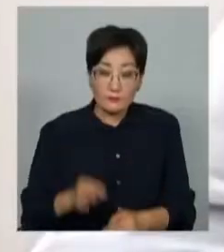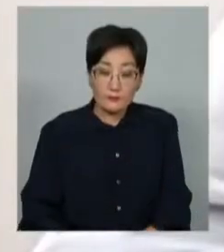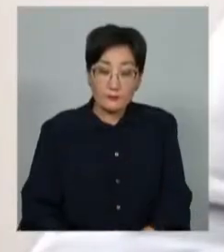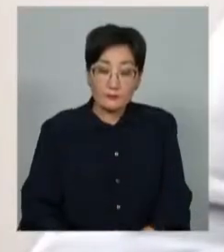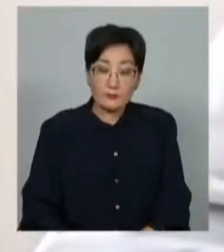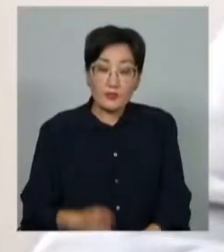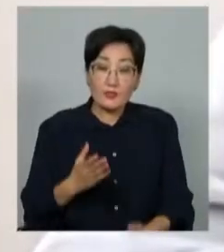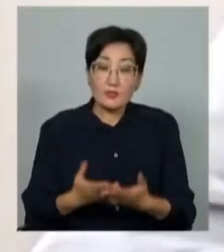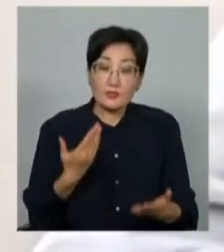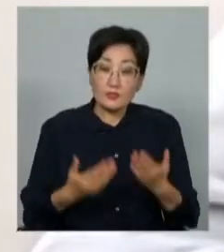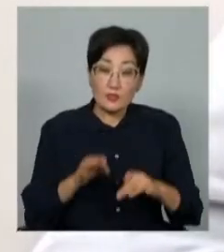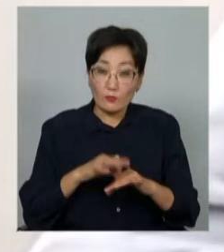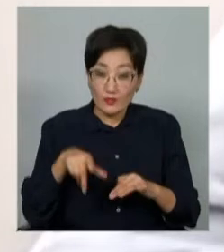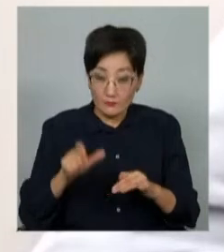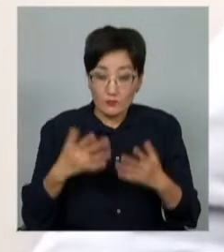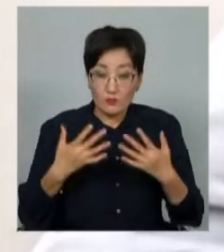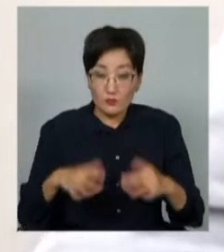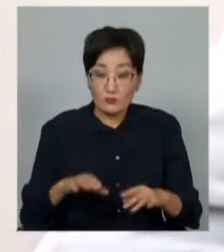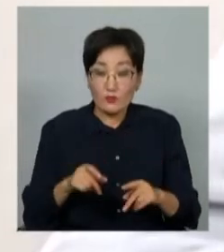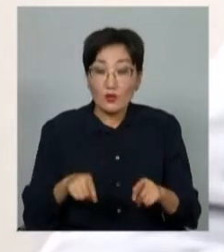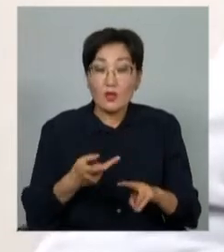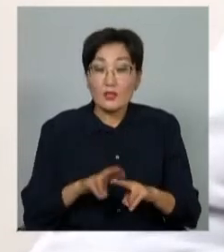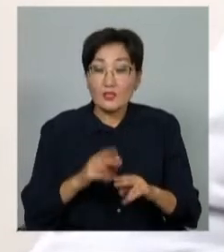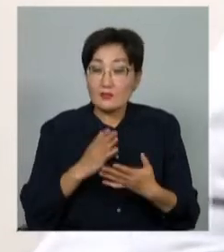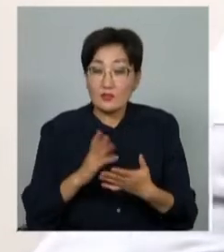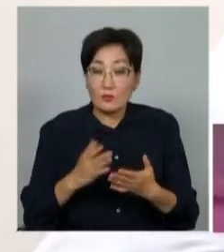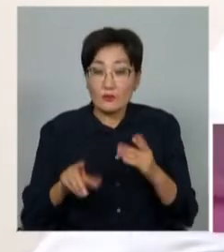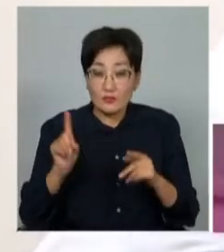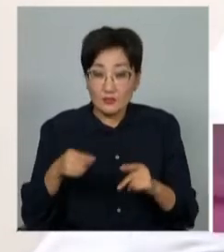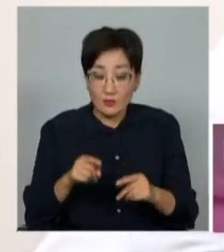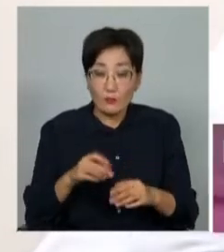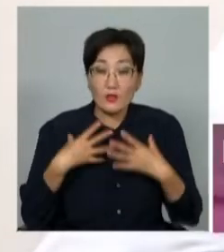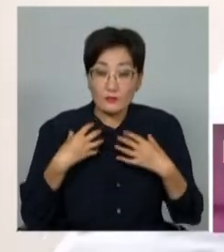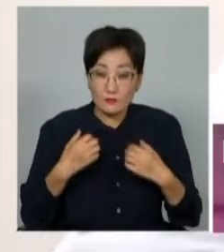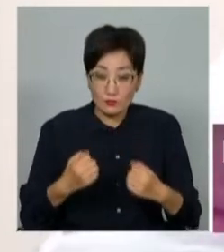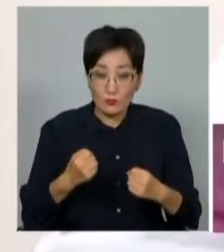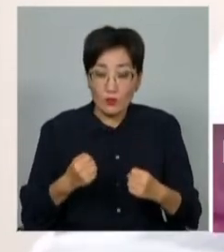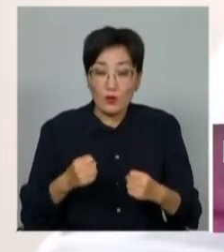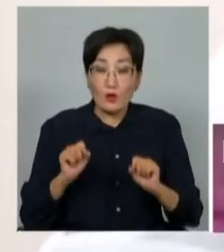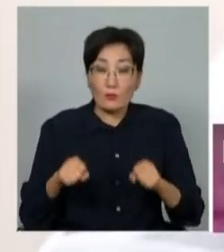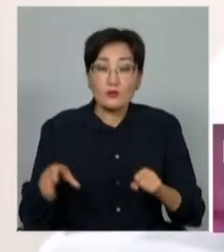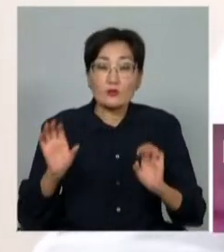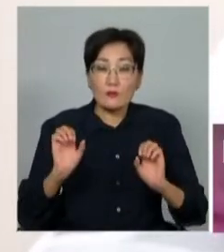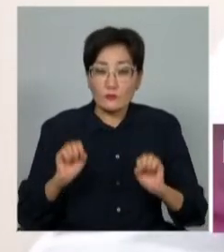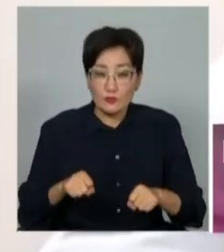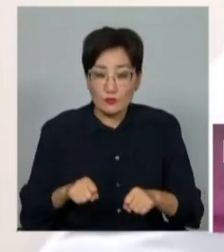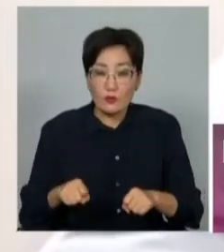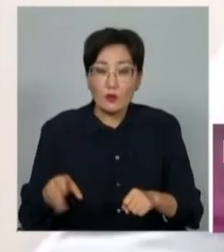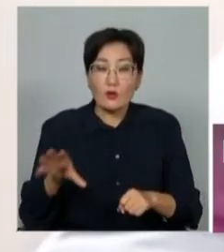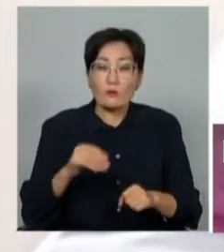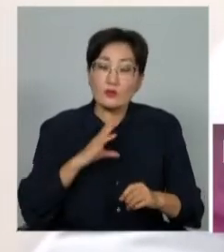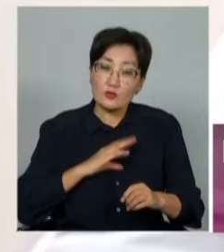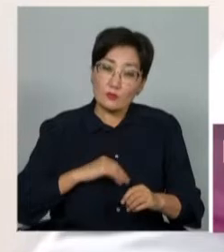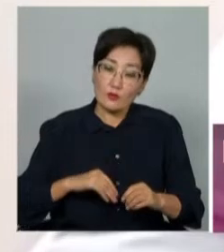непредсказуемость. Если даже пациент переболел, это не значит, что даже если он вылечился, это не значит, что нужно все, можно ходить на всю ногу,